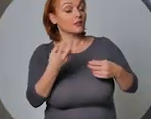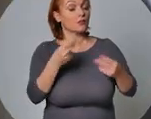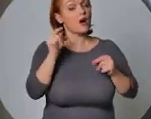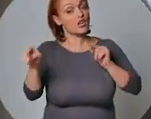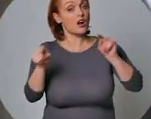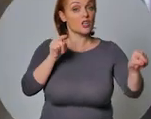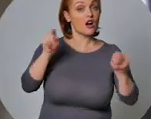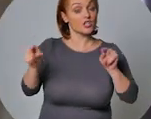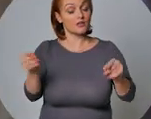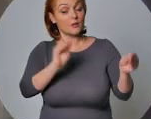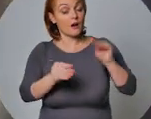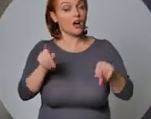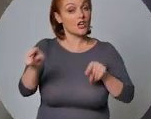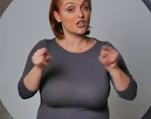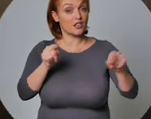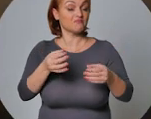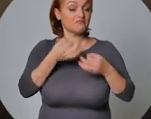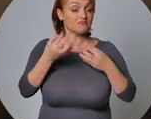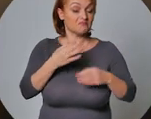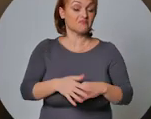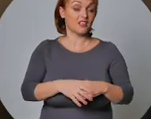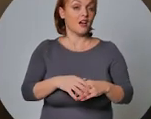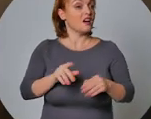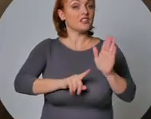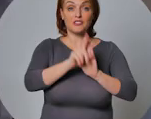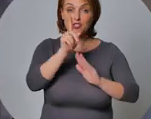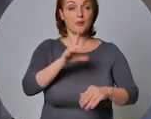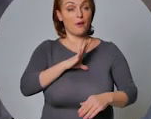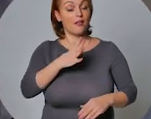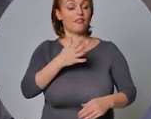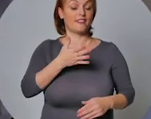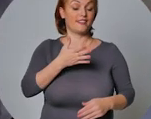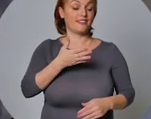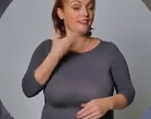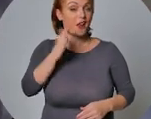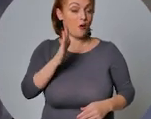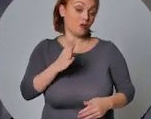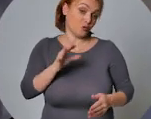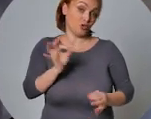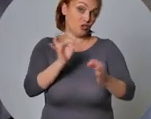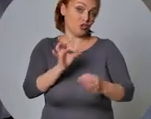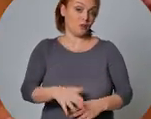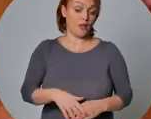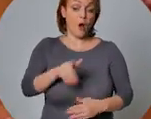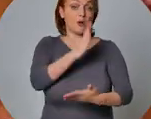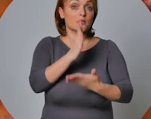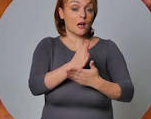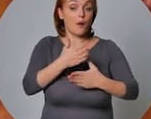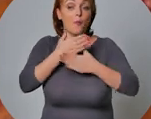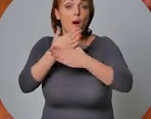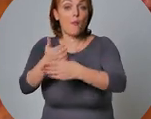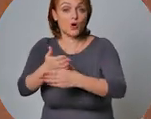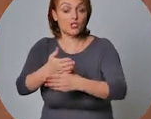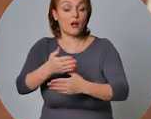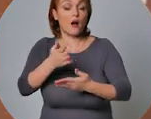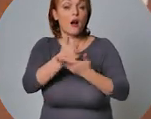așa, încețor, pe nu se învață deodată, dar încețor să faci. Mihai a devenit ajutor de brutar. Bucătăria casei